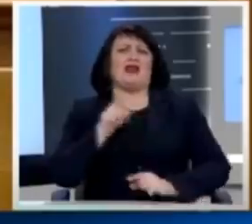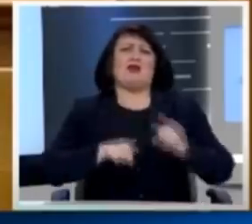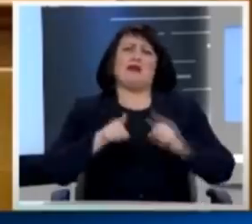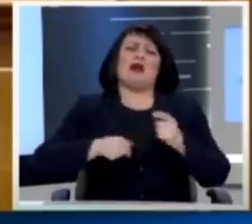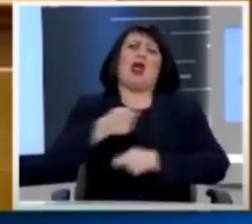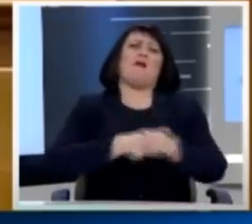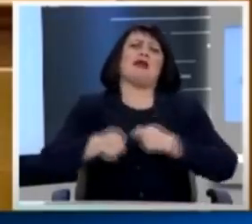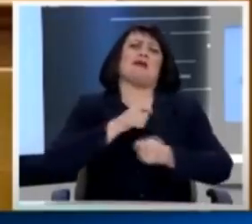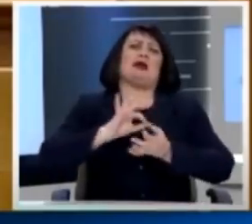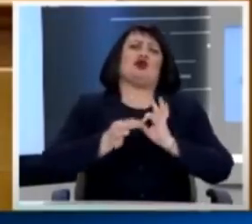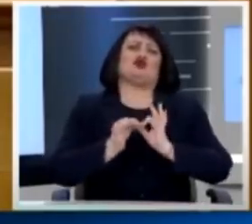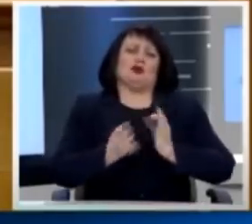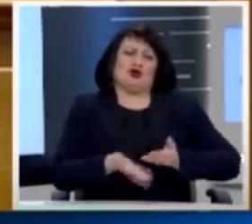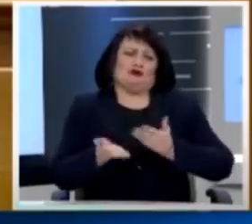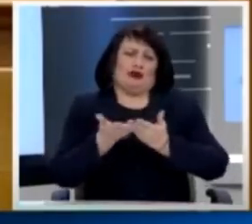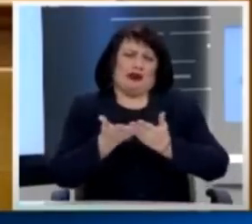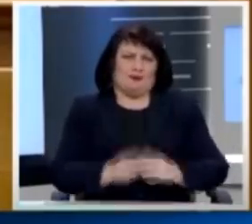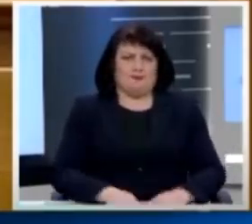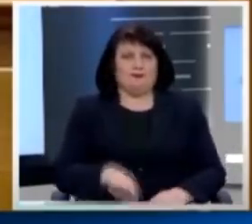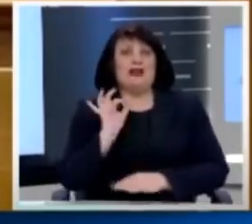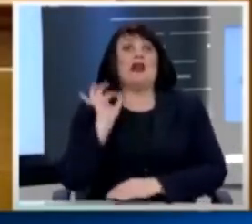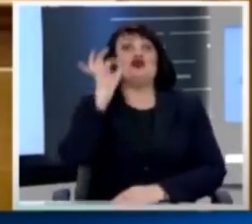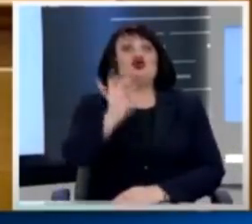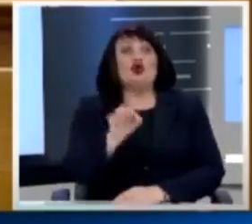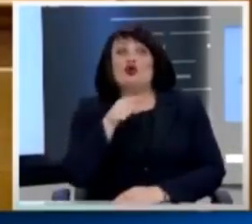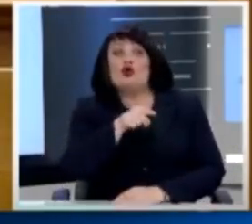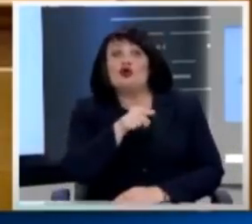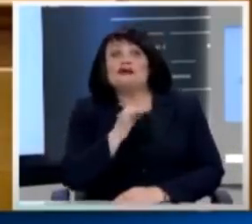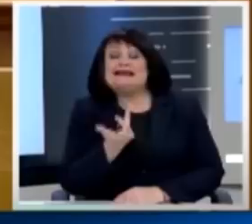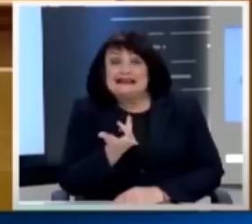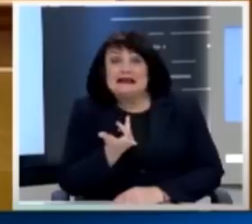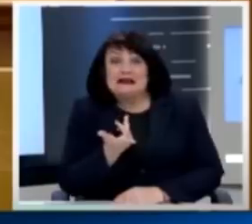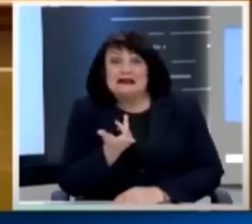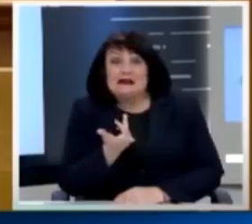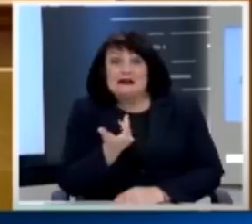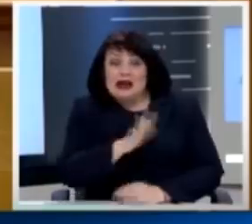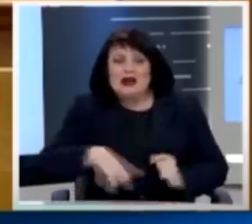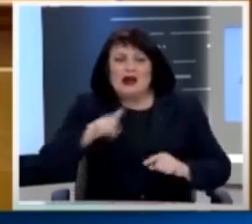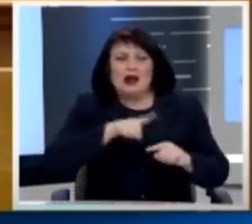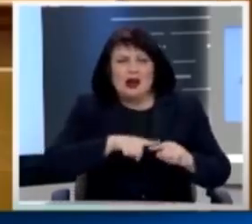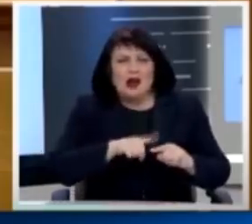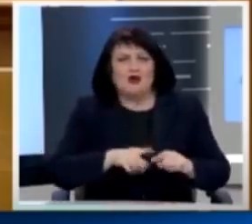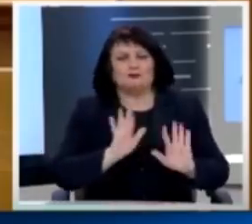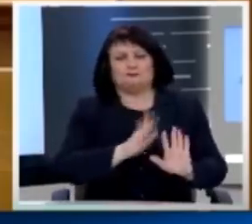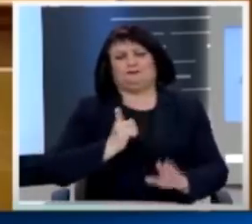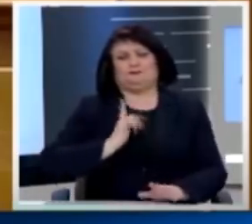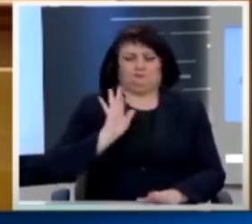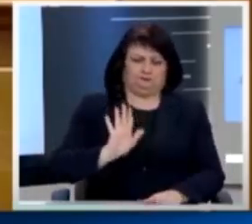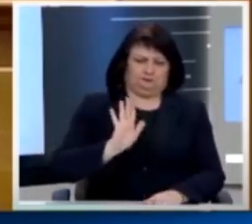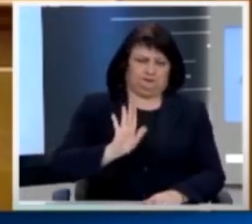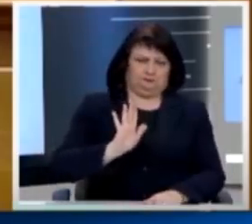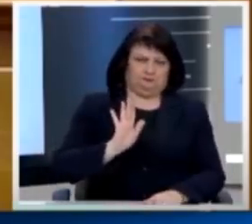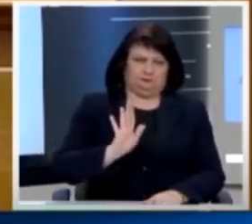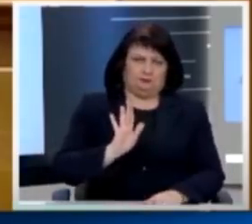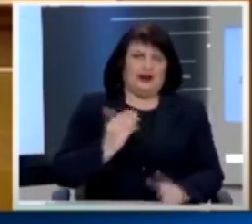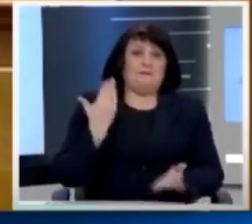κάποιων επιχειρηματικών ομίλων. Ο κοινός στόχος σας είναι να καλλιεργήσετε στο λαό την αναμονή, την